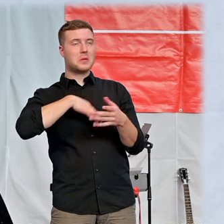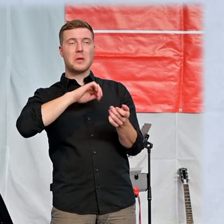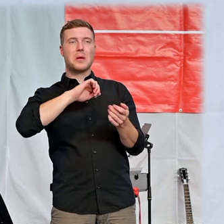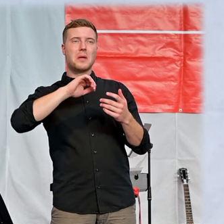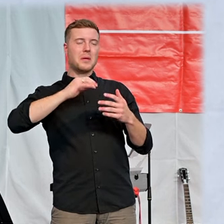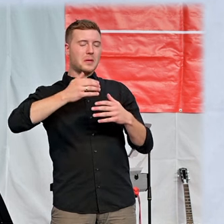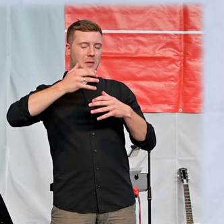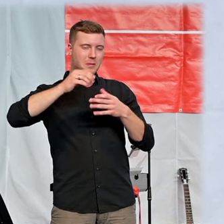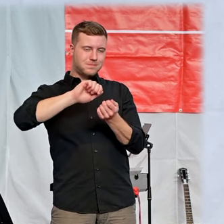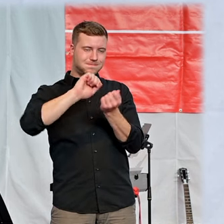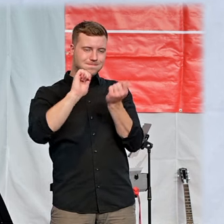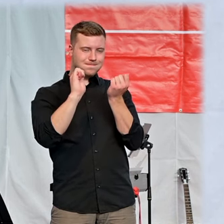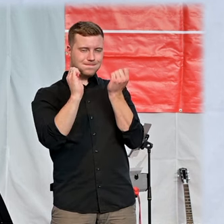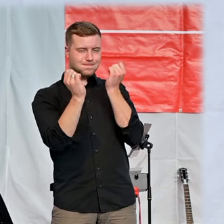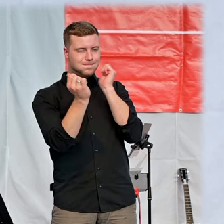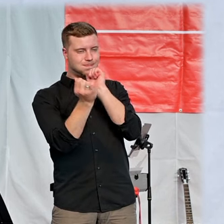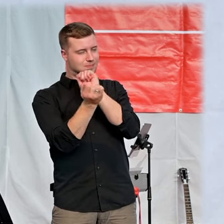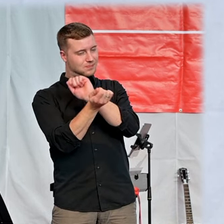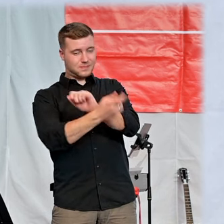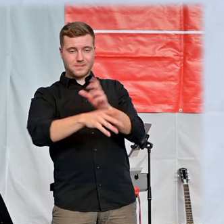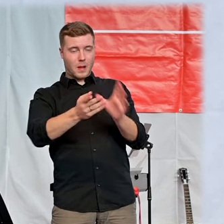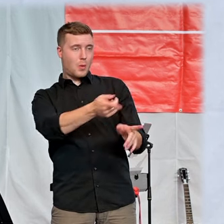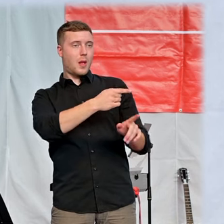eines gesamten Zeitalters.